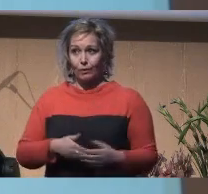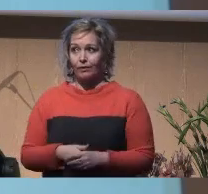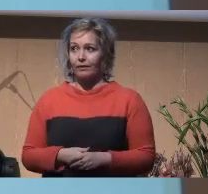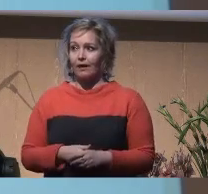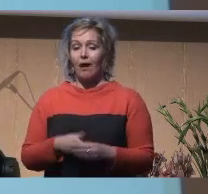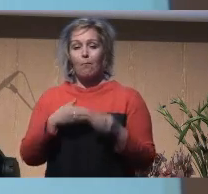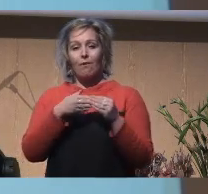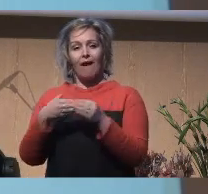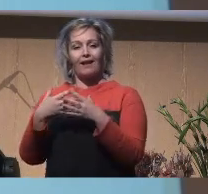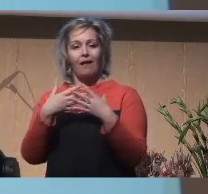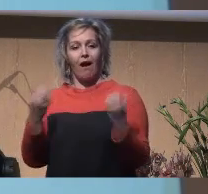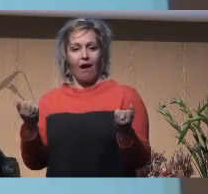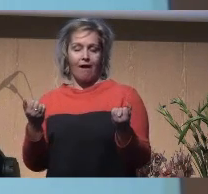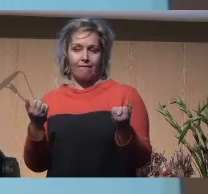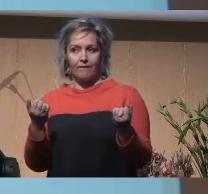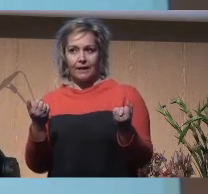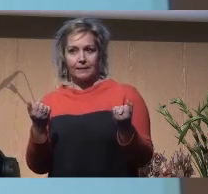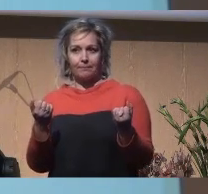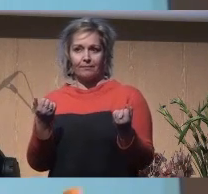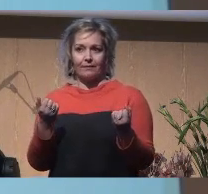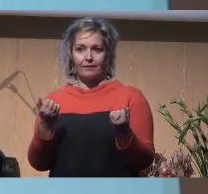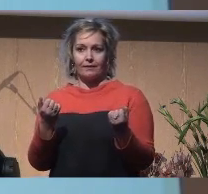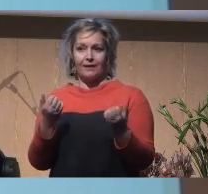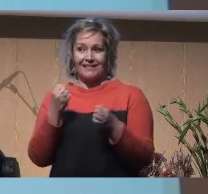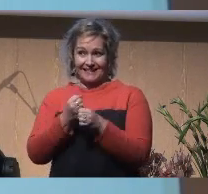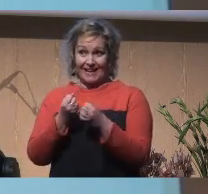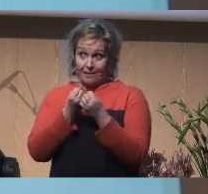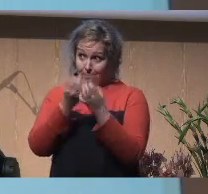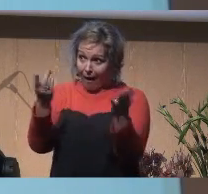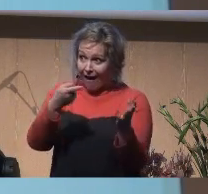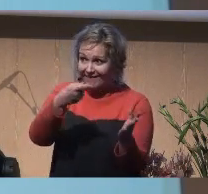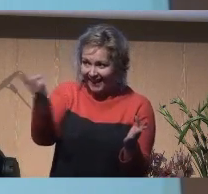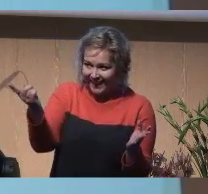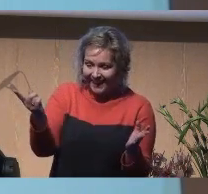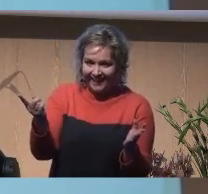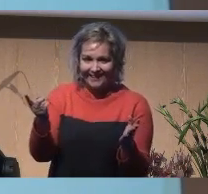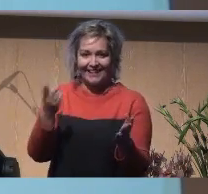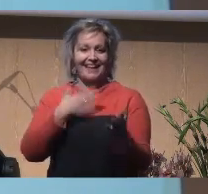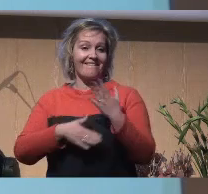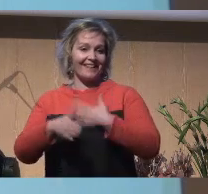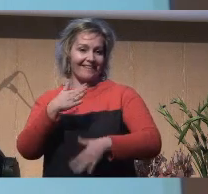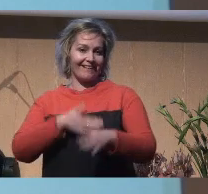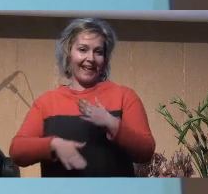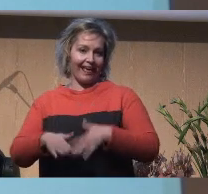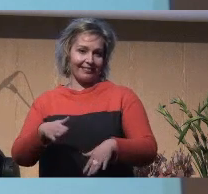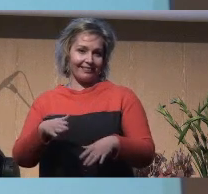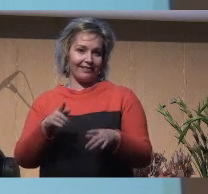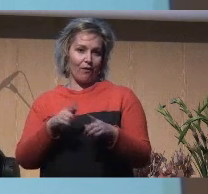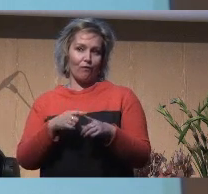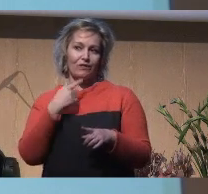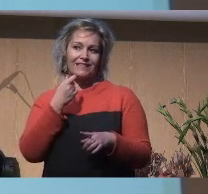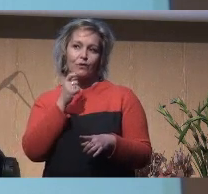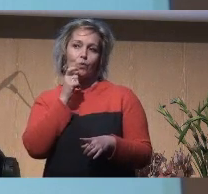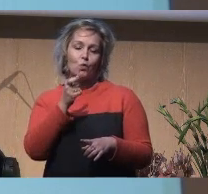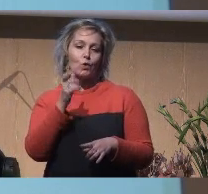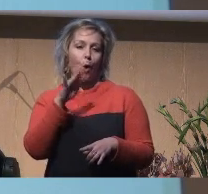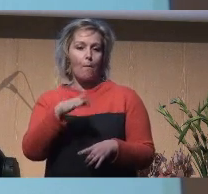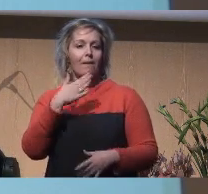På vegne av sikkert mange av dere i frivilligheten. Å få si noen ord